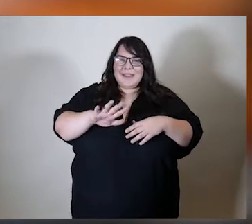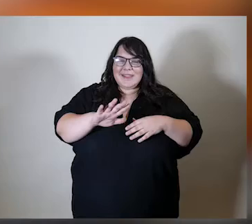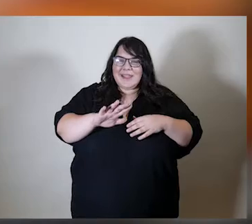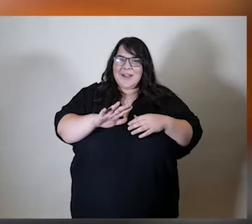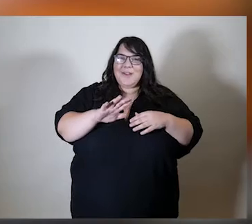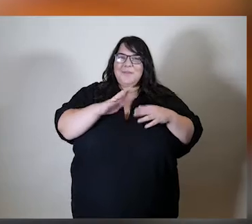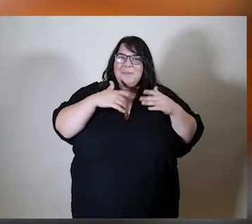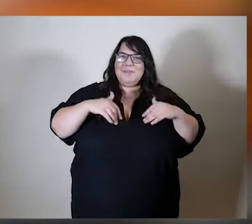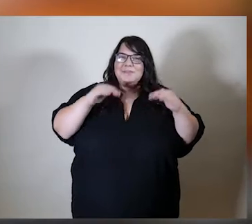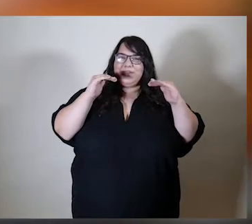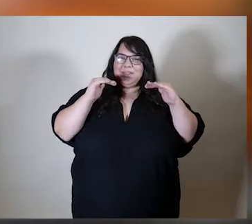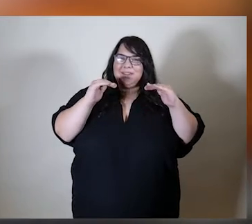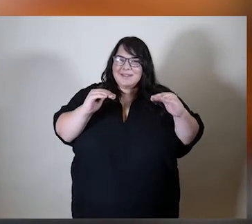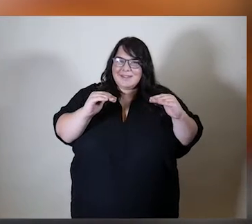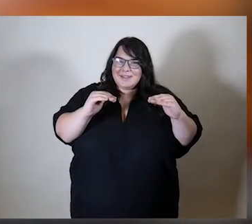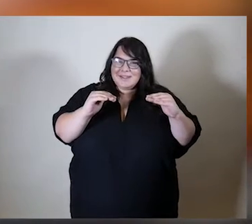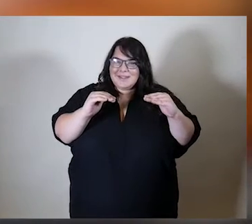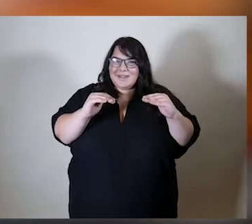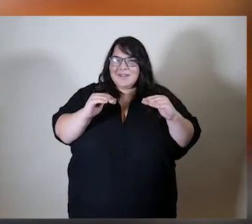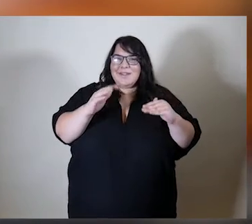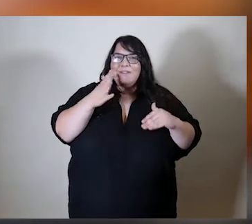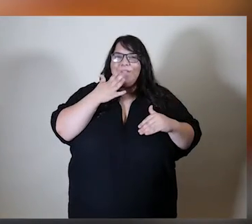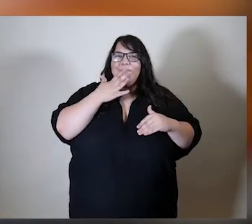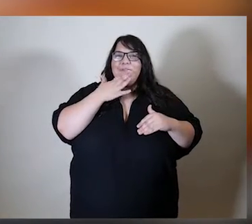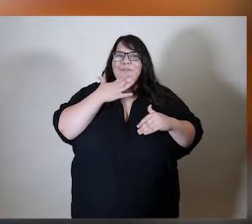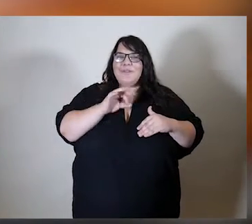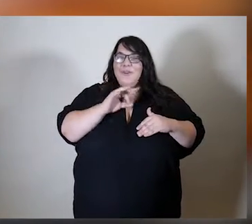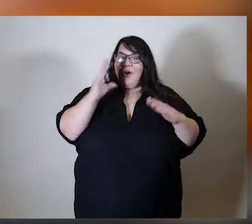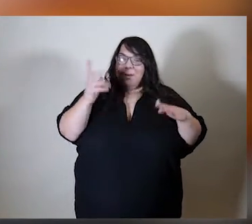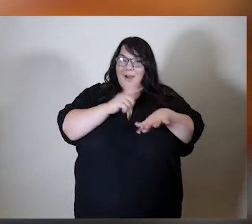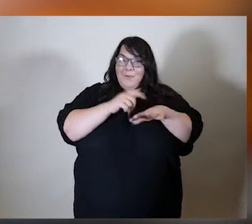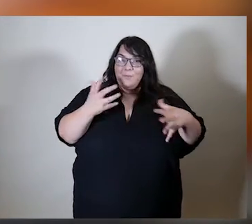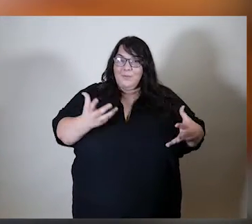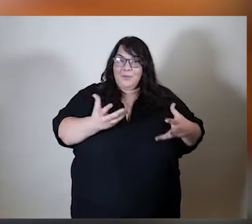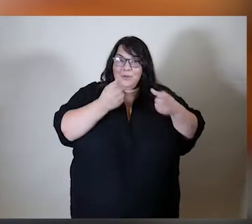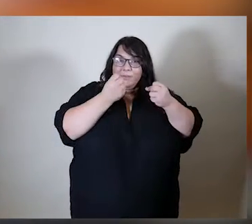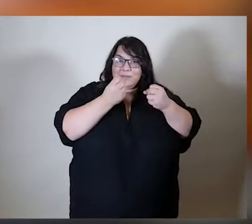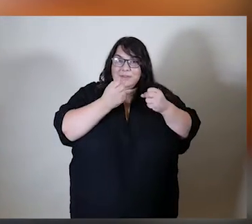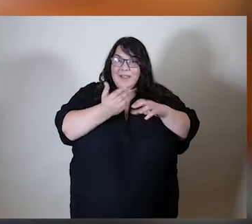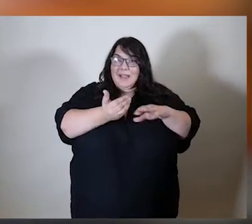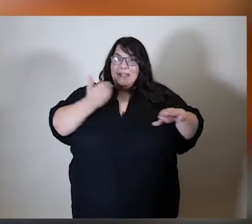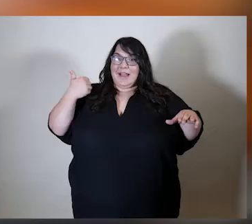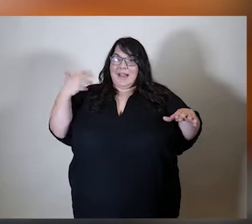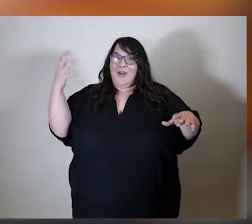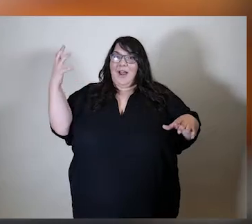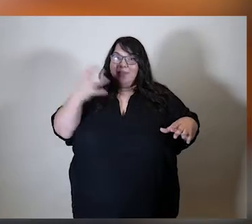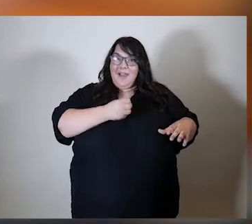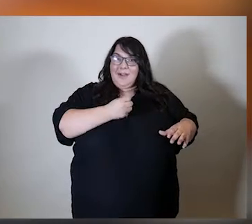παραμείνουμε έτσι, διότι διαδίδοντας για την πρόληψη και την πρώην τέλειωση της